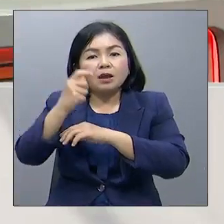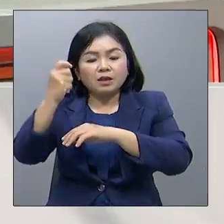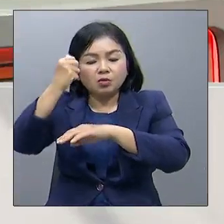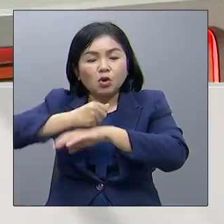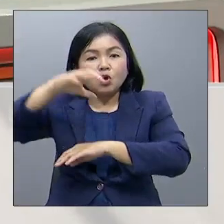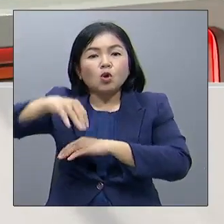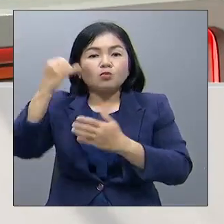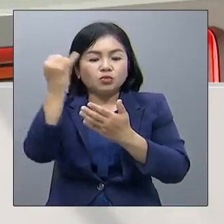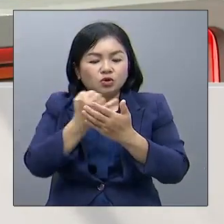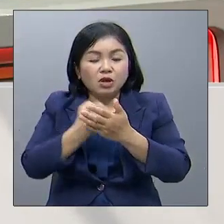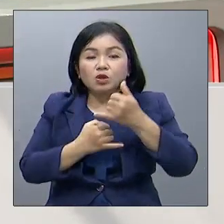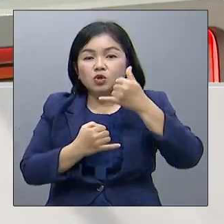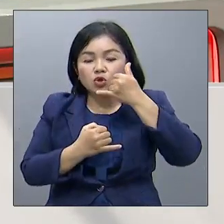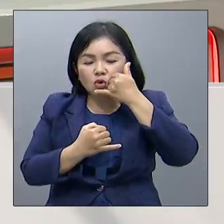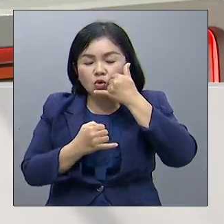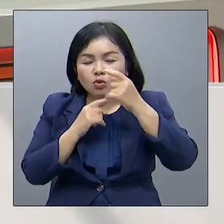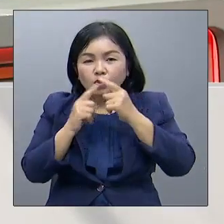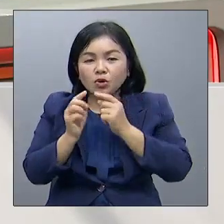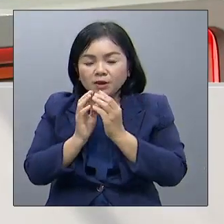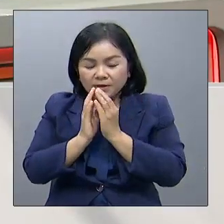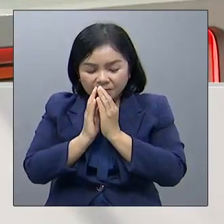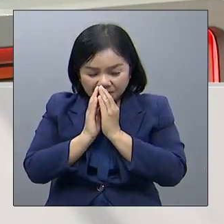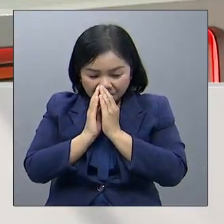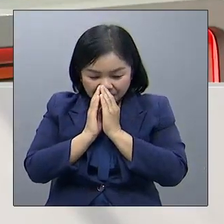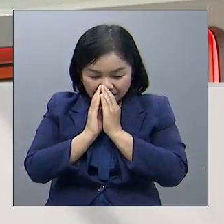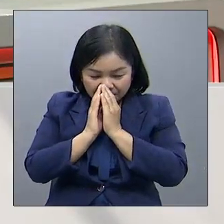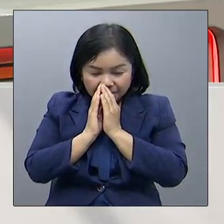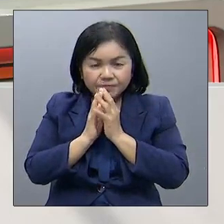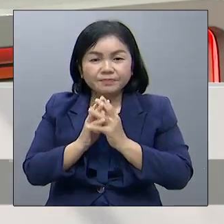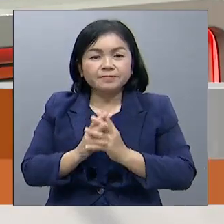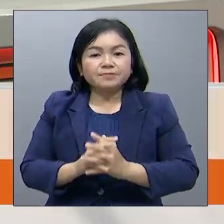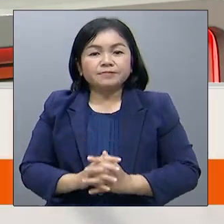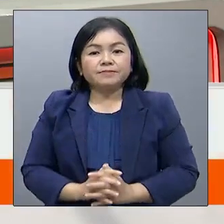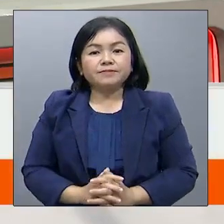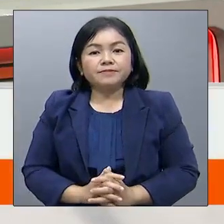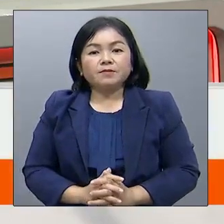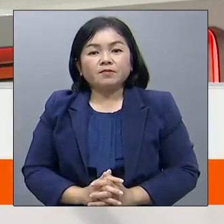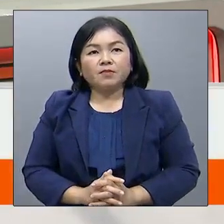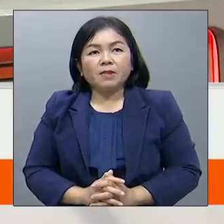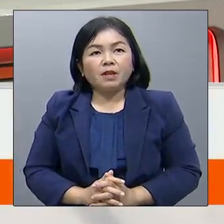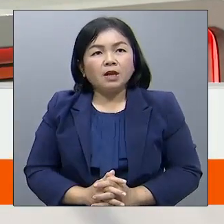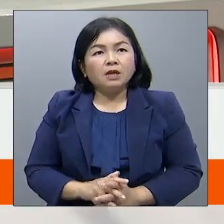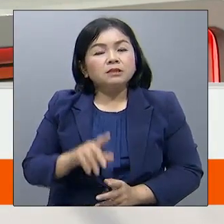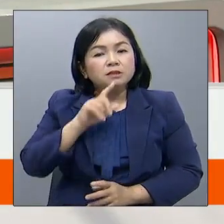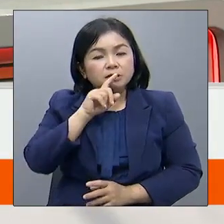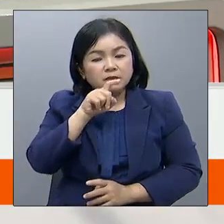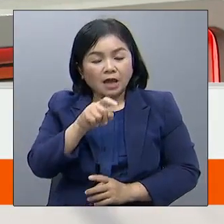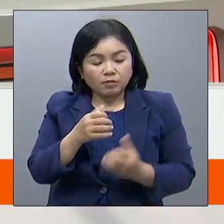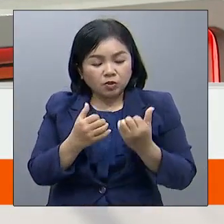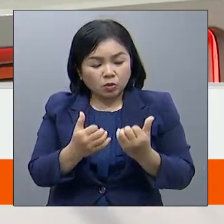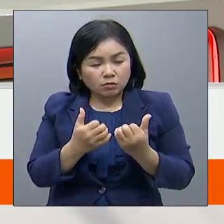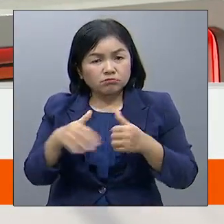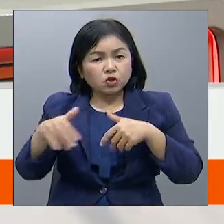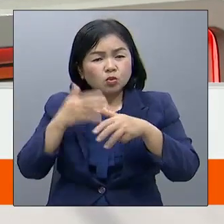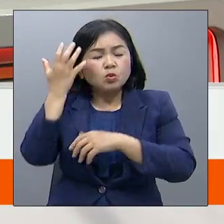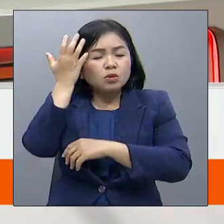ศิลปากรอยู่ในสายกับเราค่ะอธิบดีสวัสดีค่ะสวัสดีค่ะสวัสดีครับขายอย่างตอนนี้เนี่ยที่ชาวบ้านเขายังกังวล